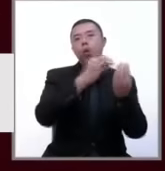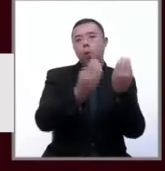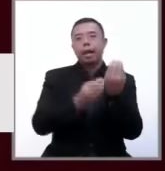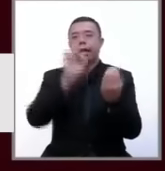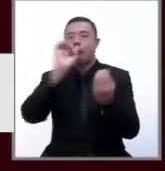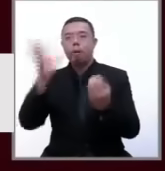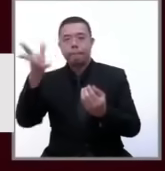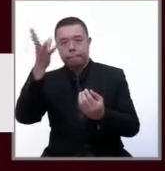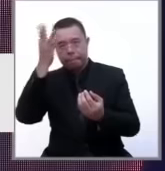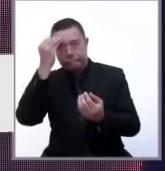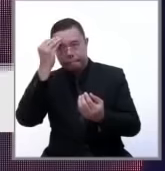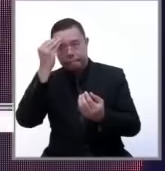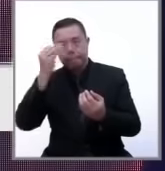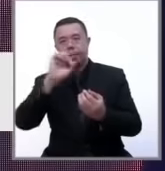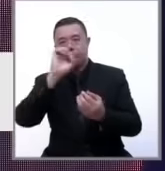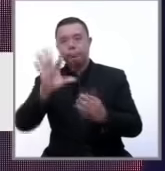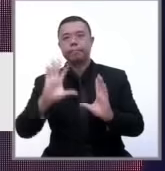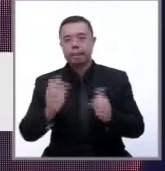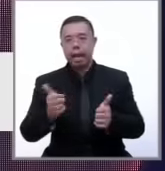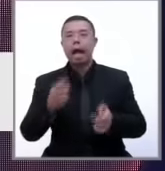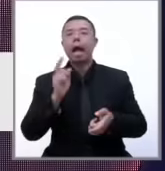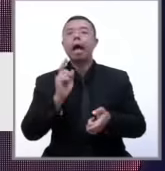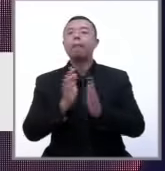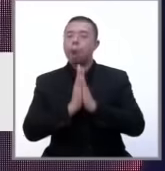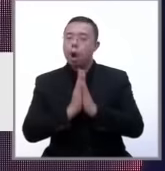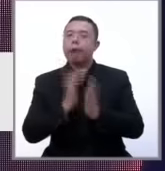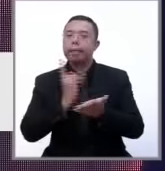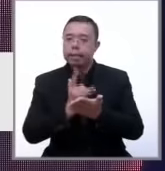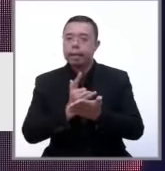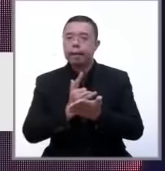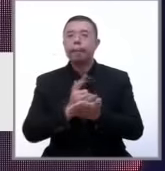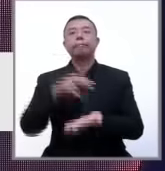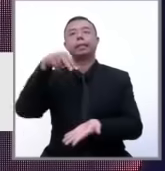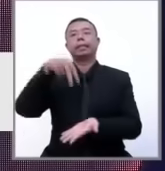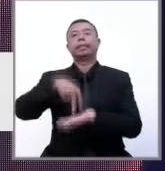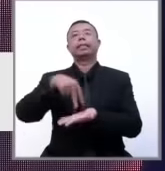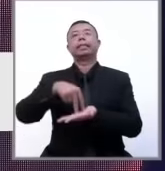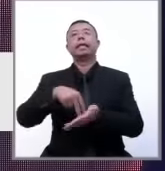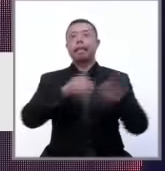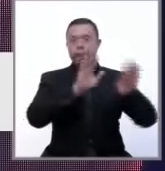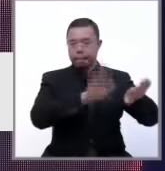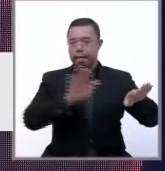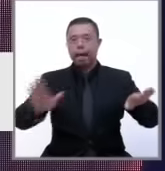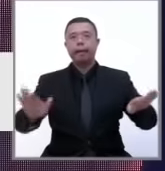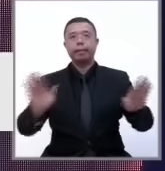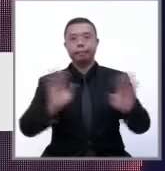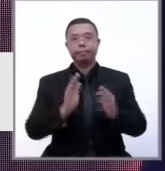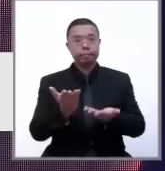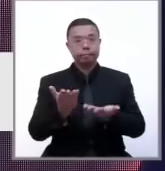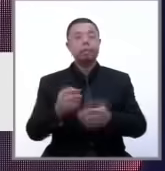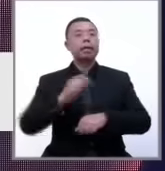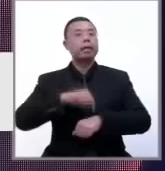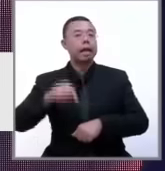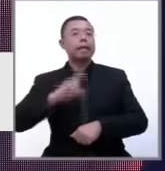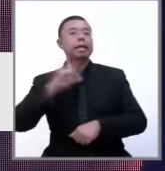lainnya dan kami mohon selama penyampaian tetap berada di podium masing-masing baik Kami persilakan sekarang